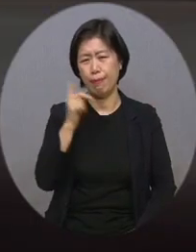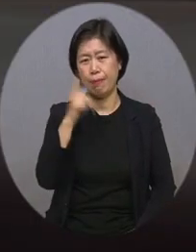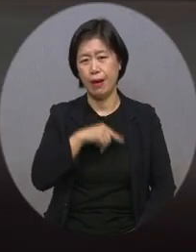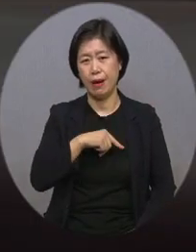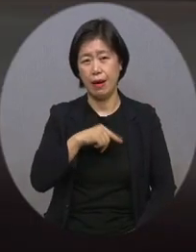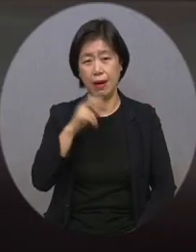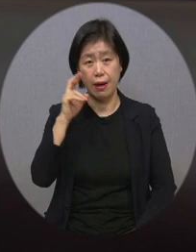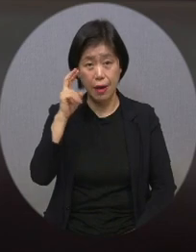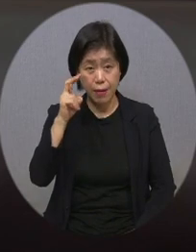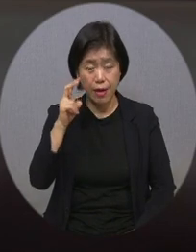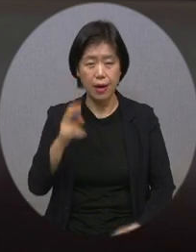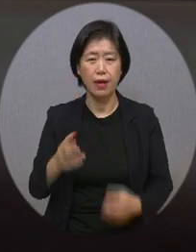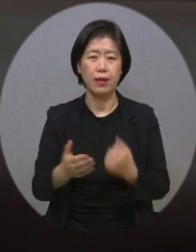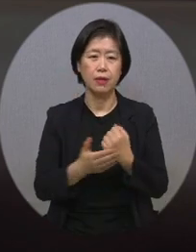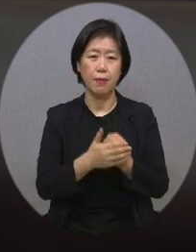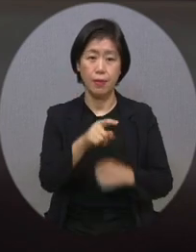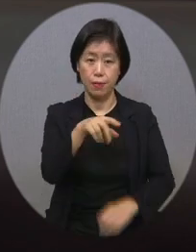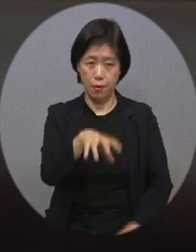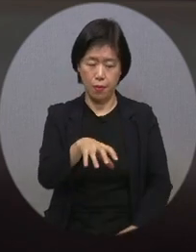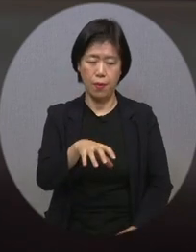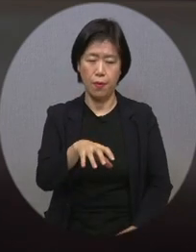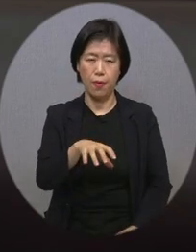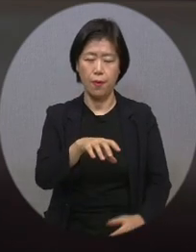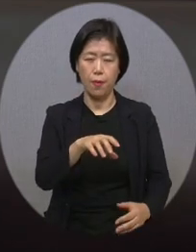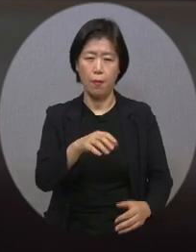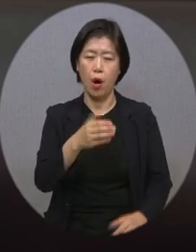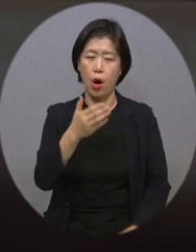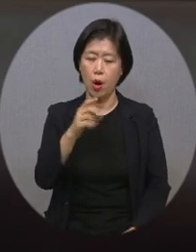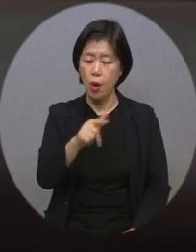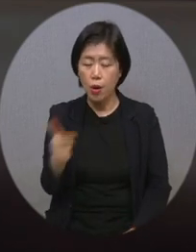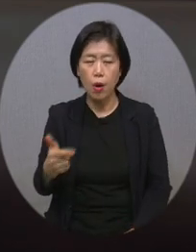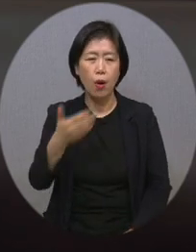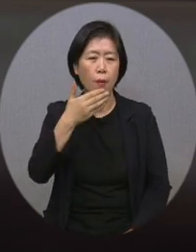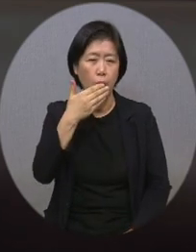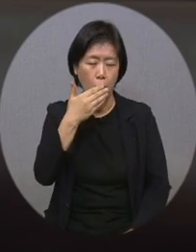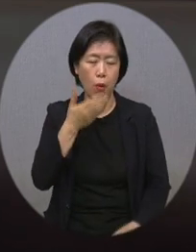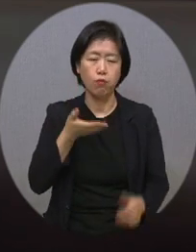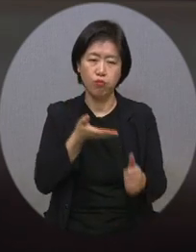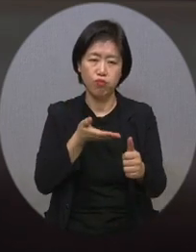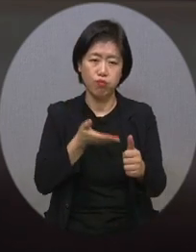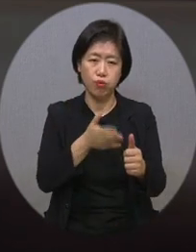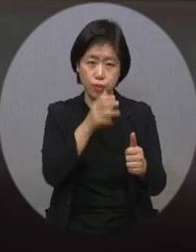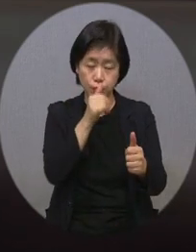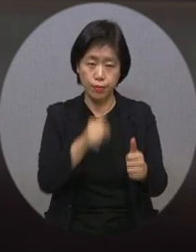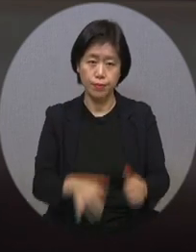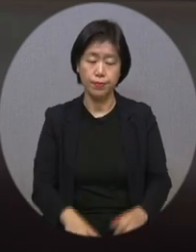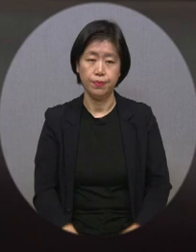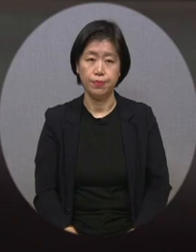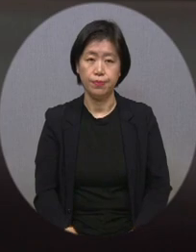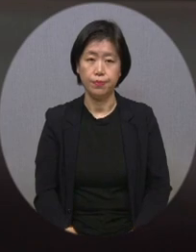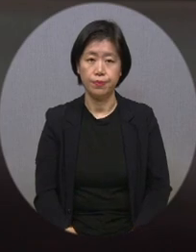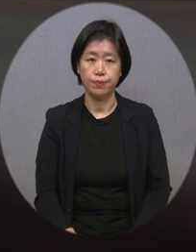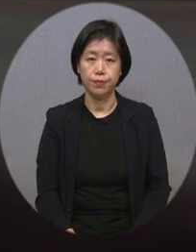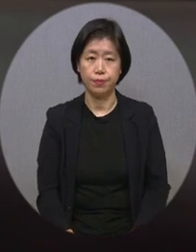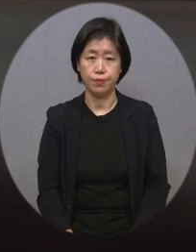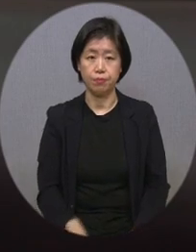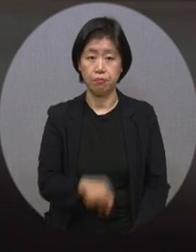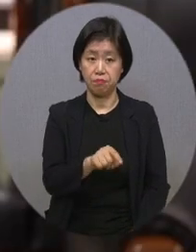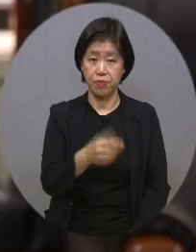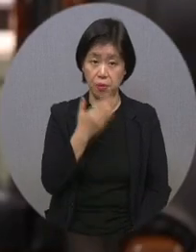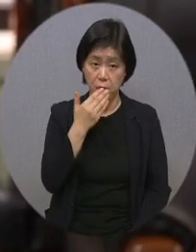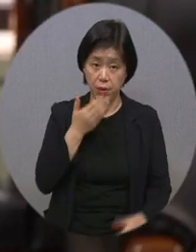여기서는 저녁을 주거든요. 집에 부모님들이 늦게 퇴근하시는 부모님들을 위해서 여기